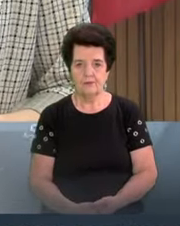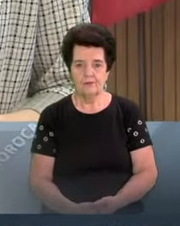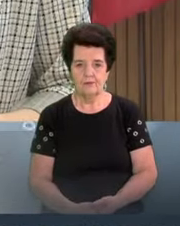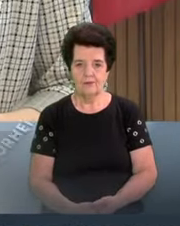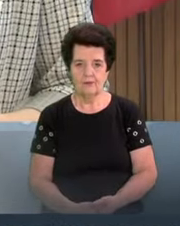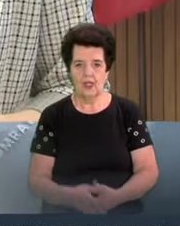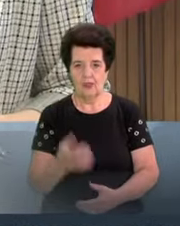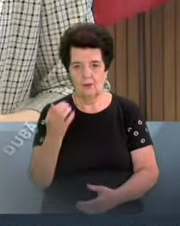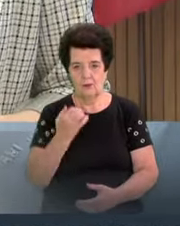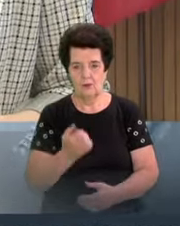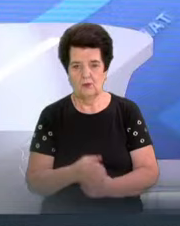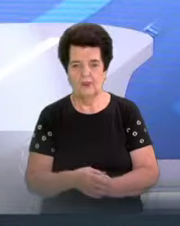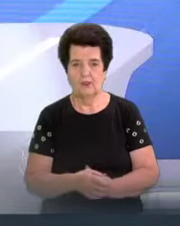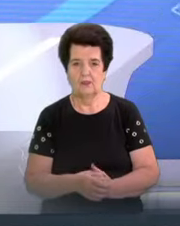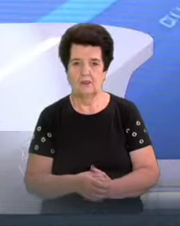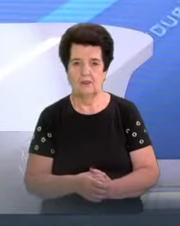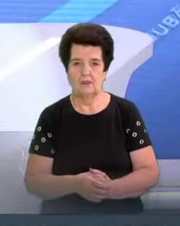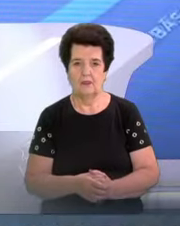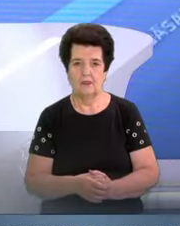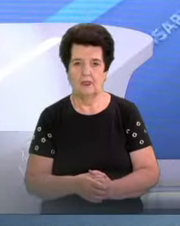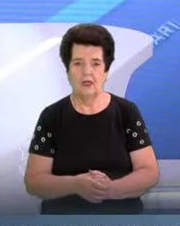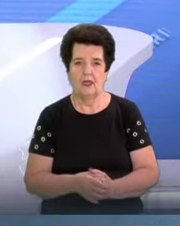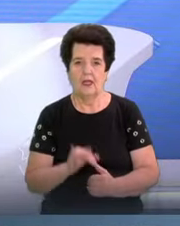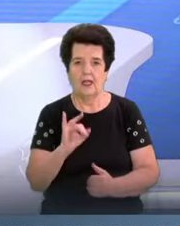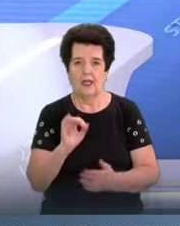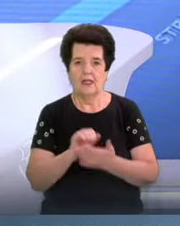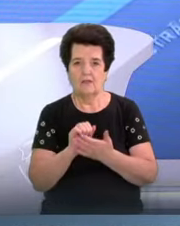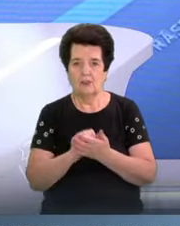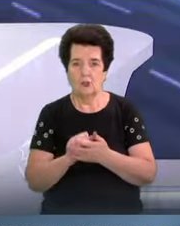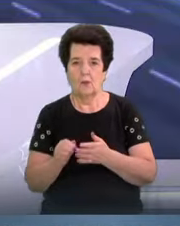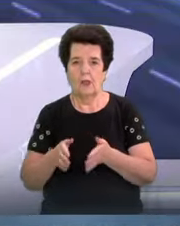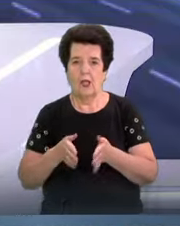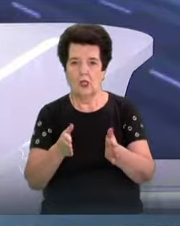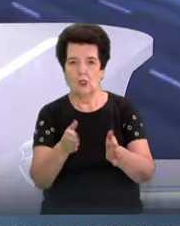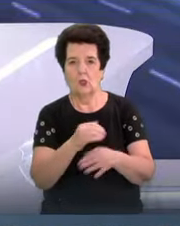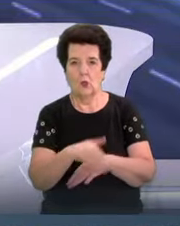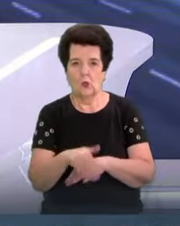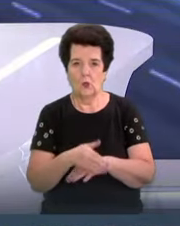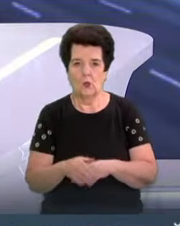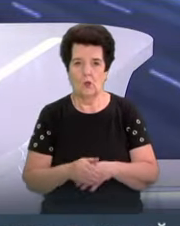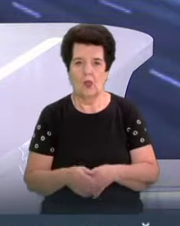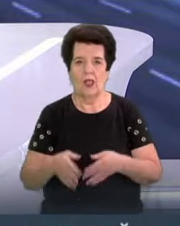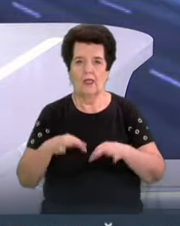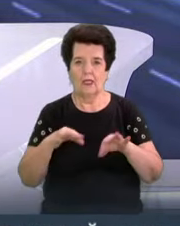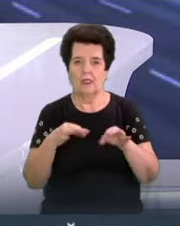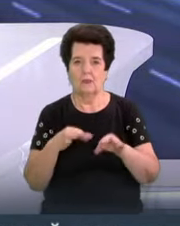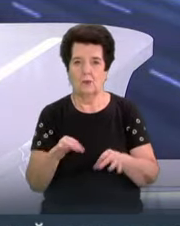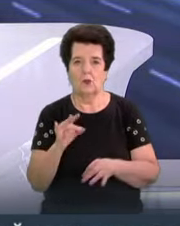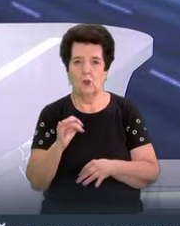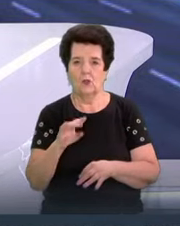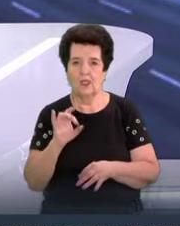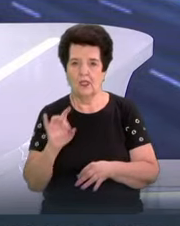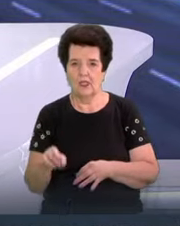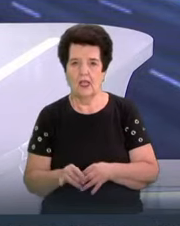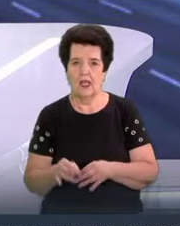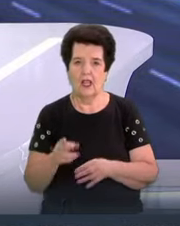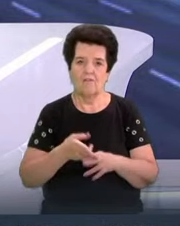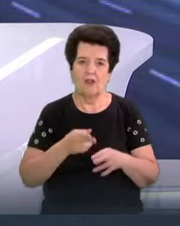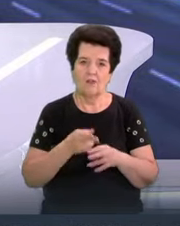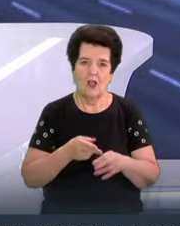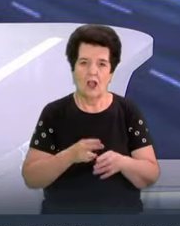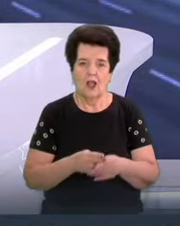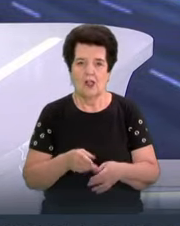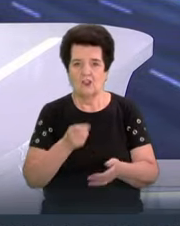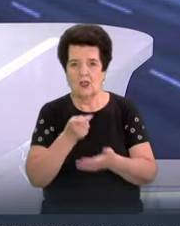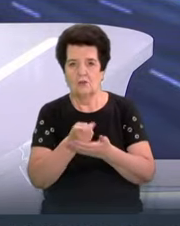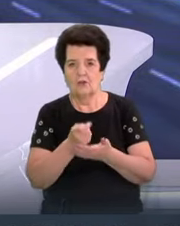Lucia, îți mulțumesc! Infrastructura drumurilor, transportul rutier, feroviar și vamal, proiectul satului european, dar și